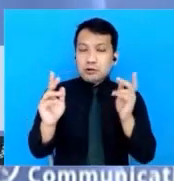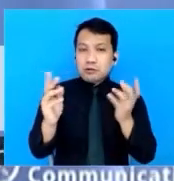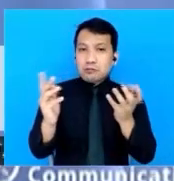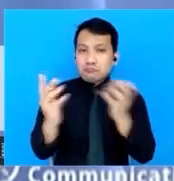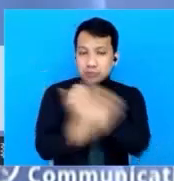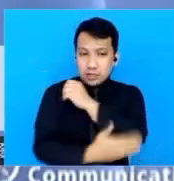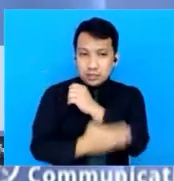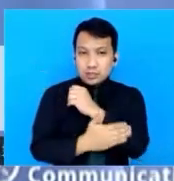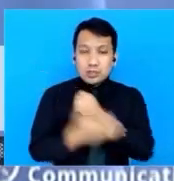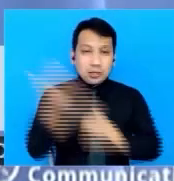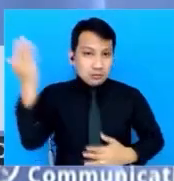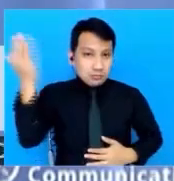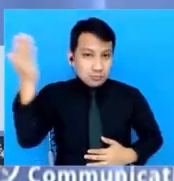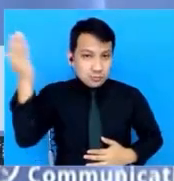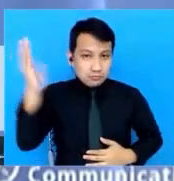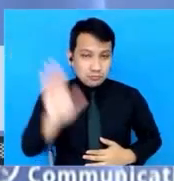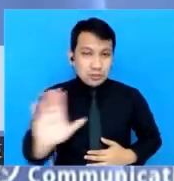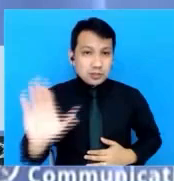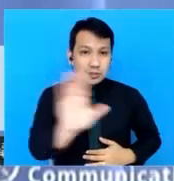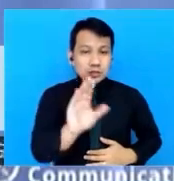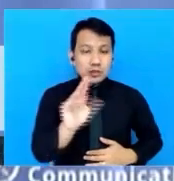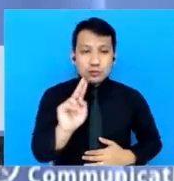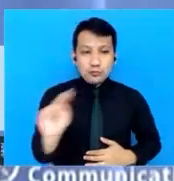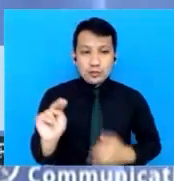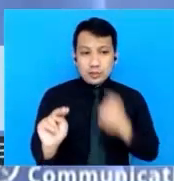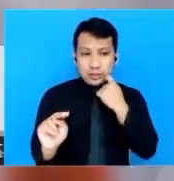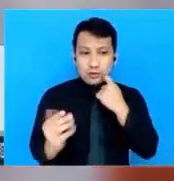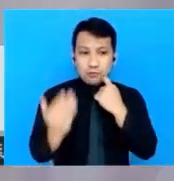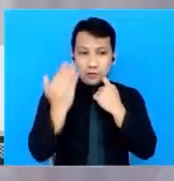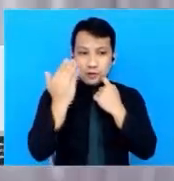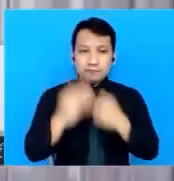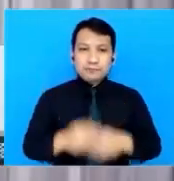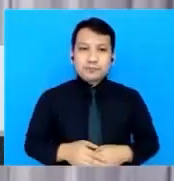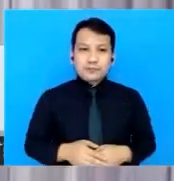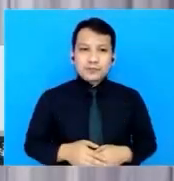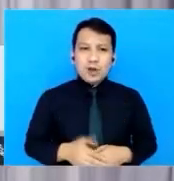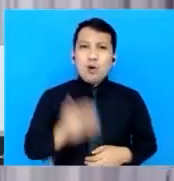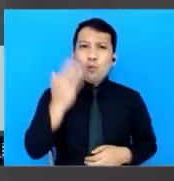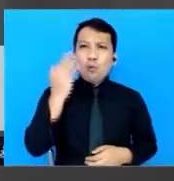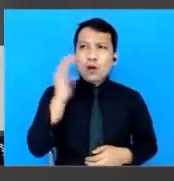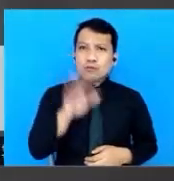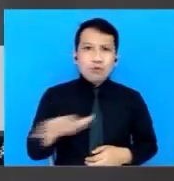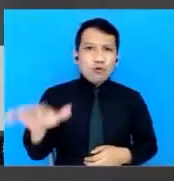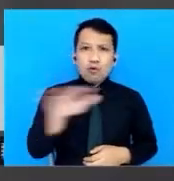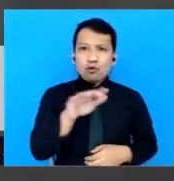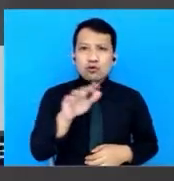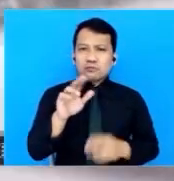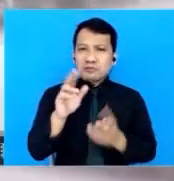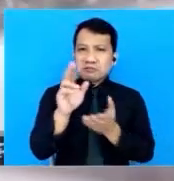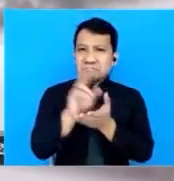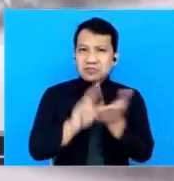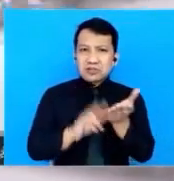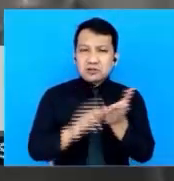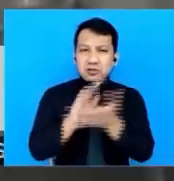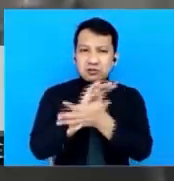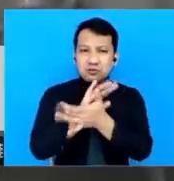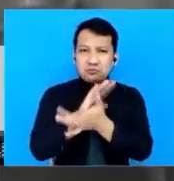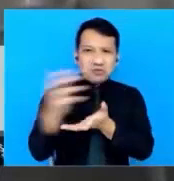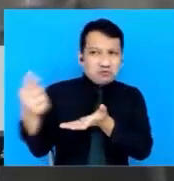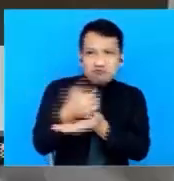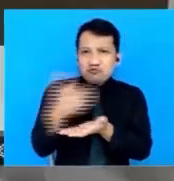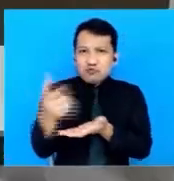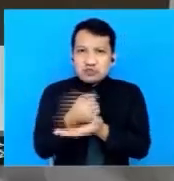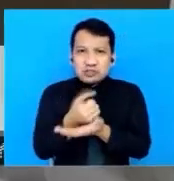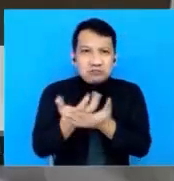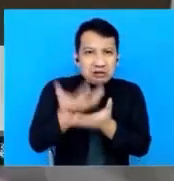United Nations General Assembly kaninang umaga. Halos simuti na raw kasi ng mayayamang bansa ang COVID vaccines, kaya tira-tira